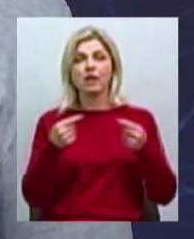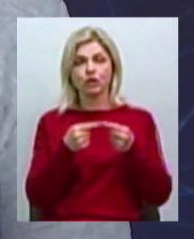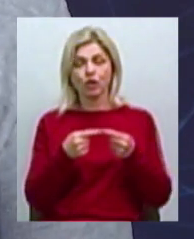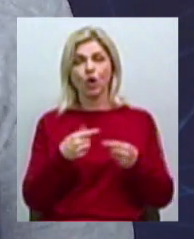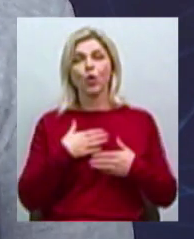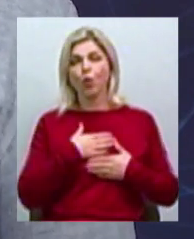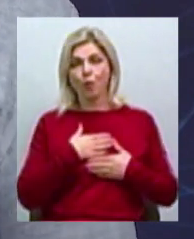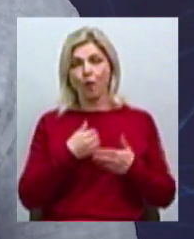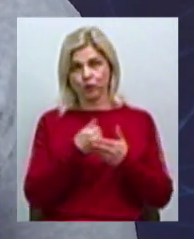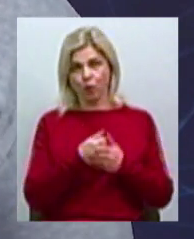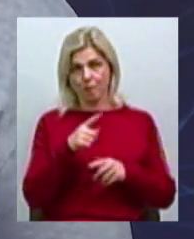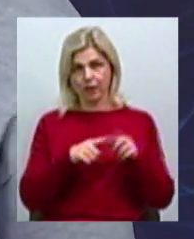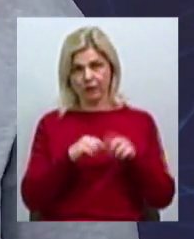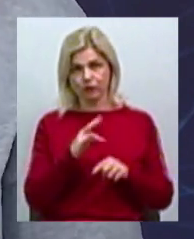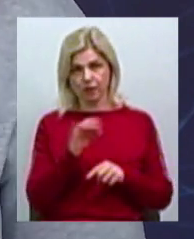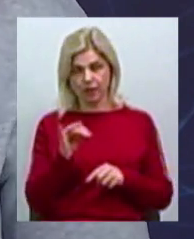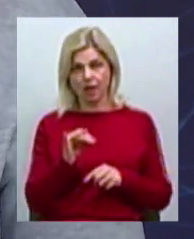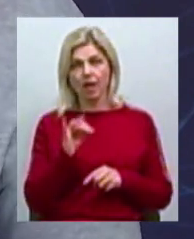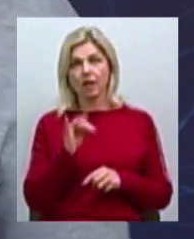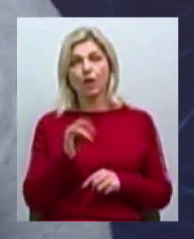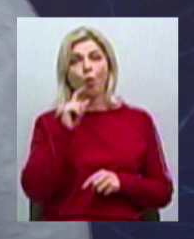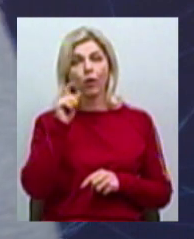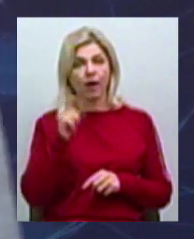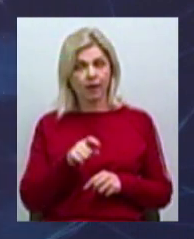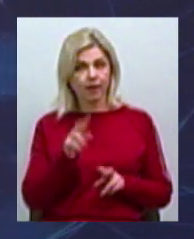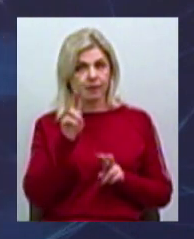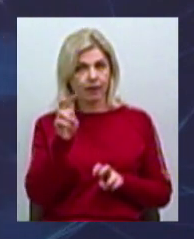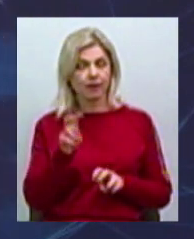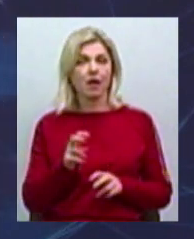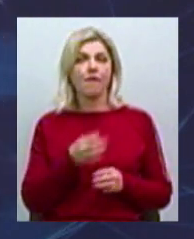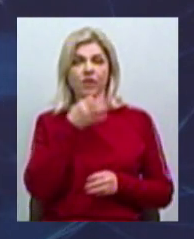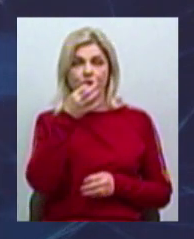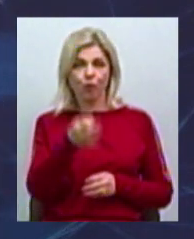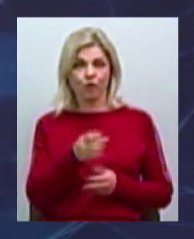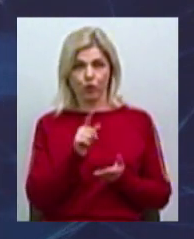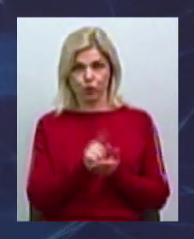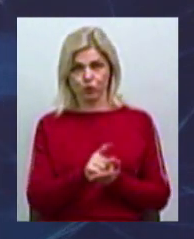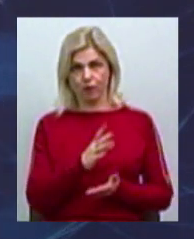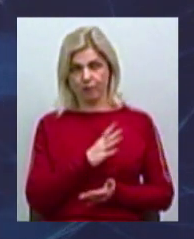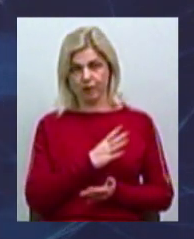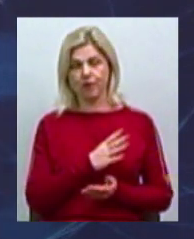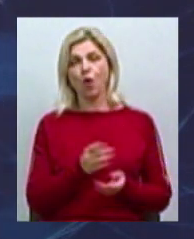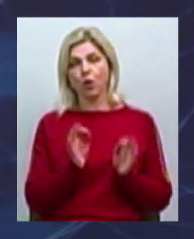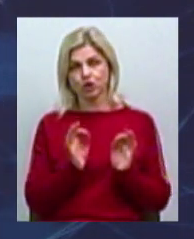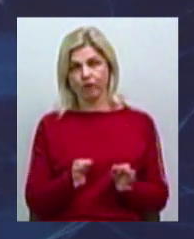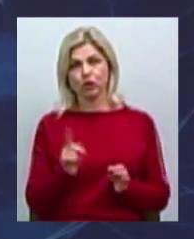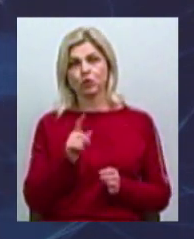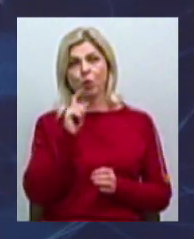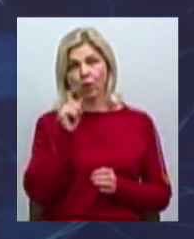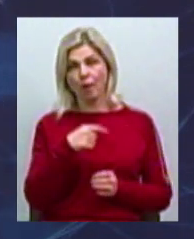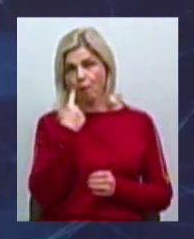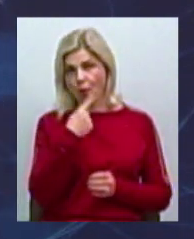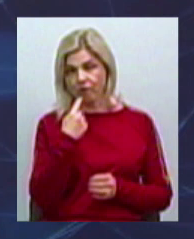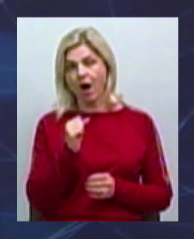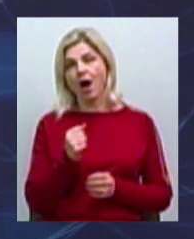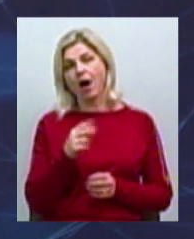до батьківщини. Да? І в контексті України, ну, відповідь має бути, так би мовити, очевидно, що це має бути українська мова, але